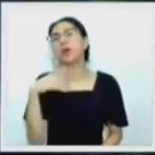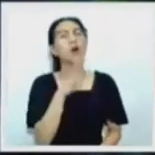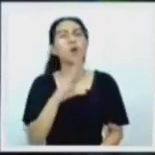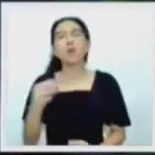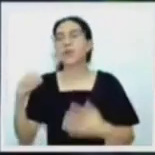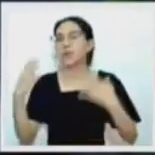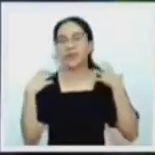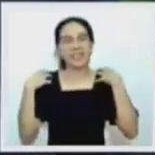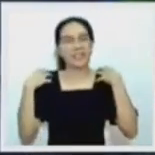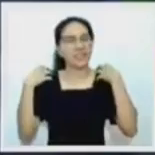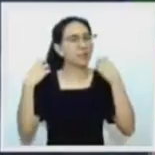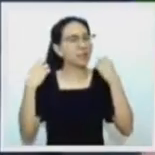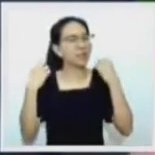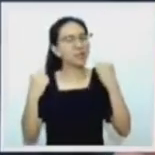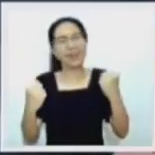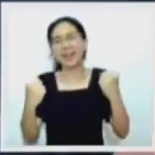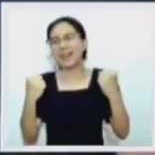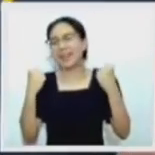obligo na